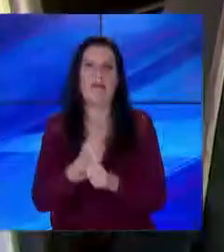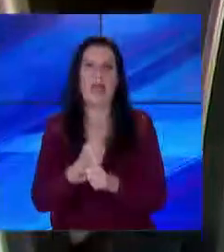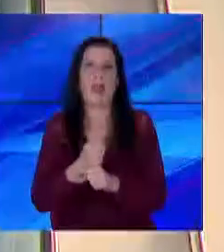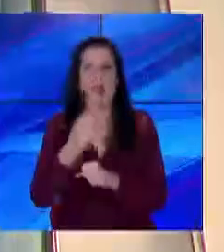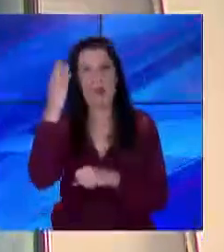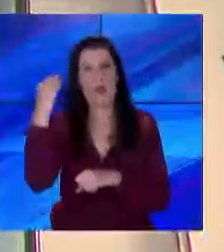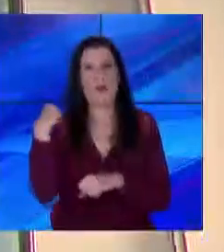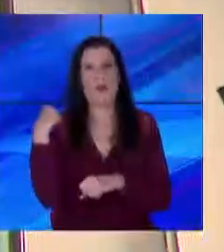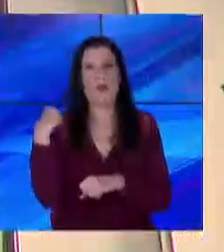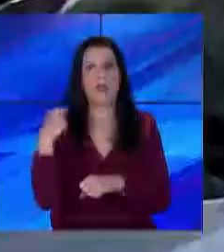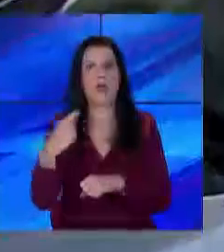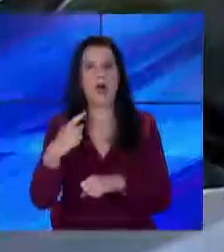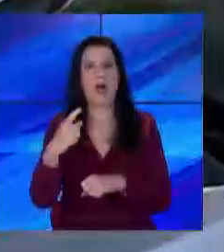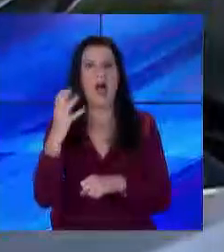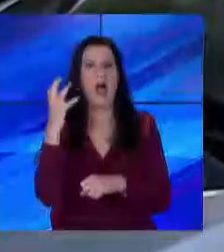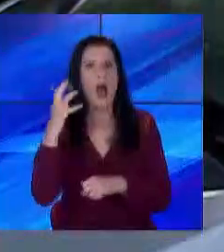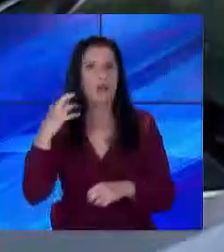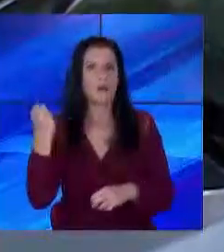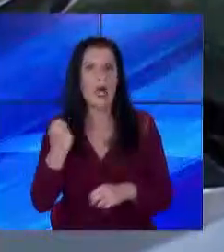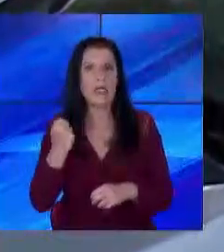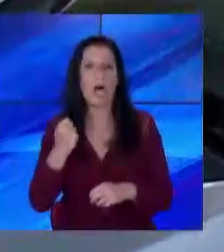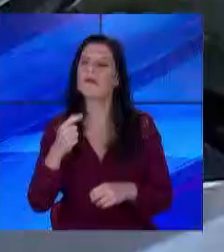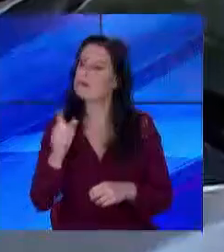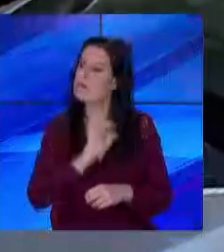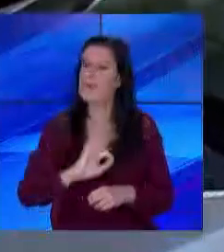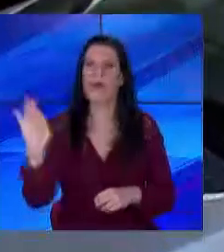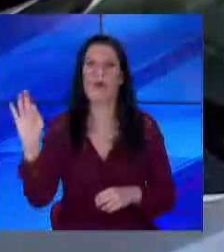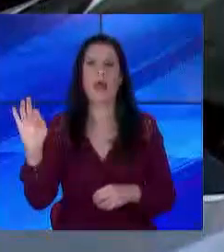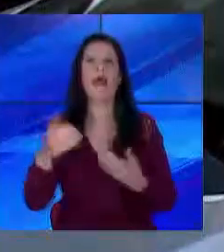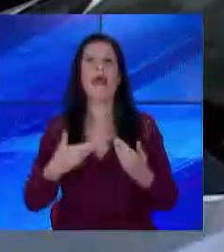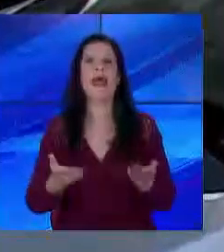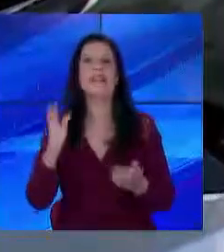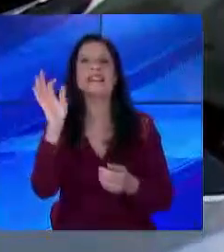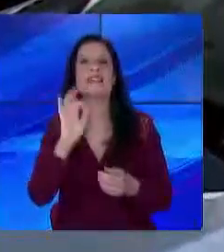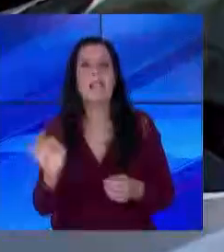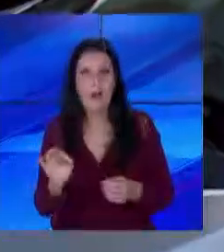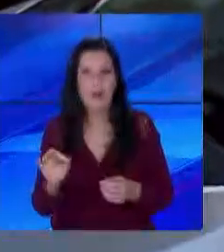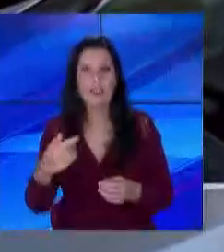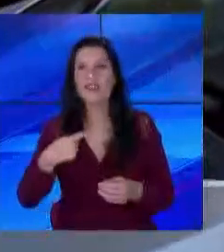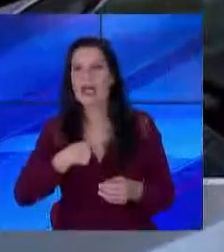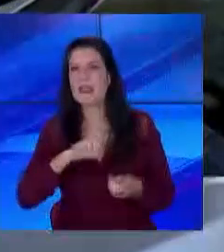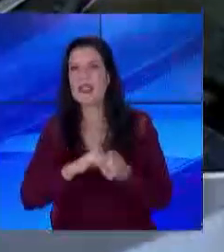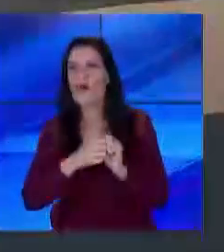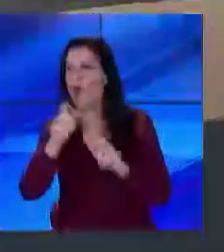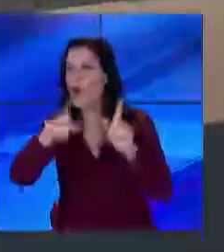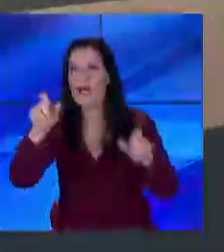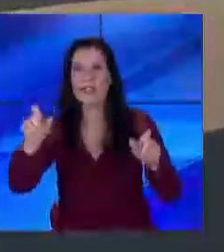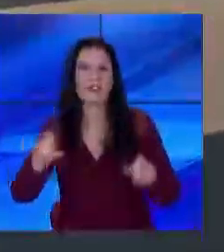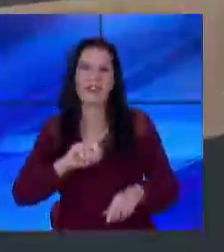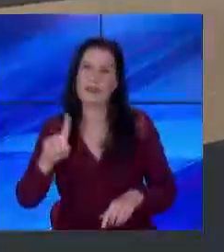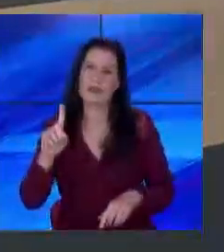שזה מצוין בעיניי, כי זה משהו שאין סיכוי שלא אני ולא עוברים ושווים יוכלו לפספס.